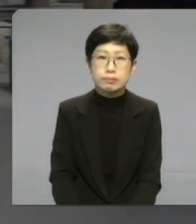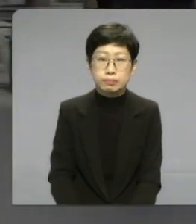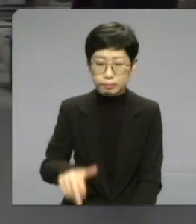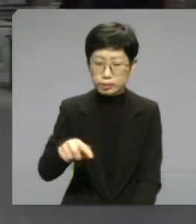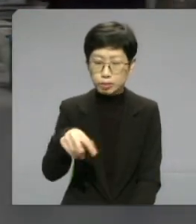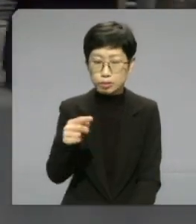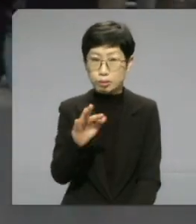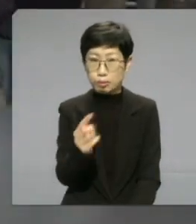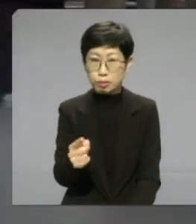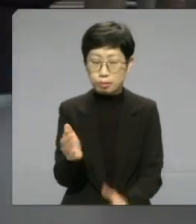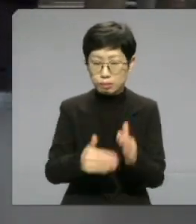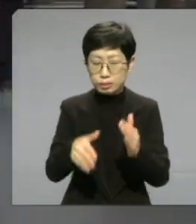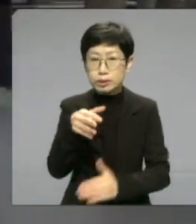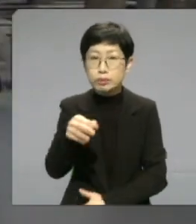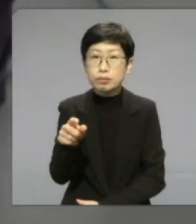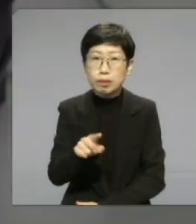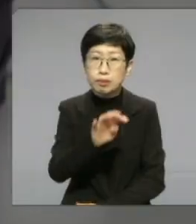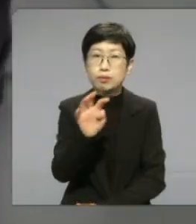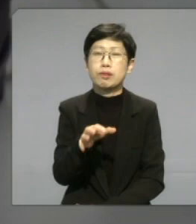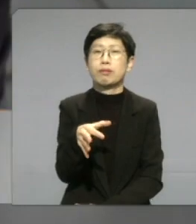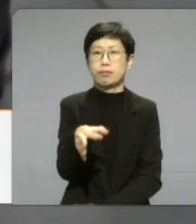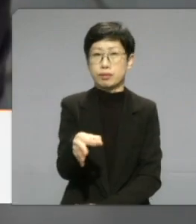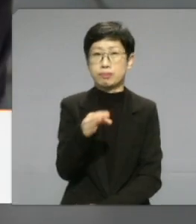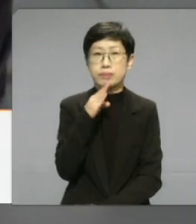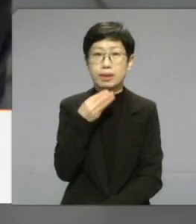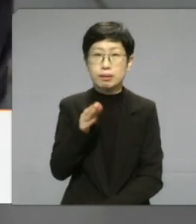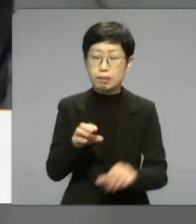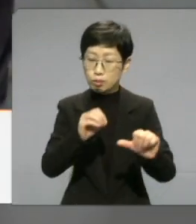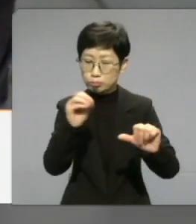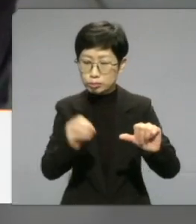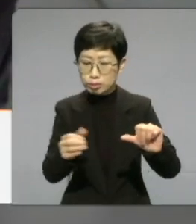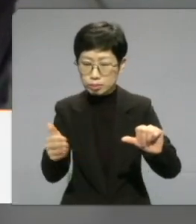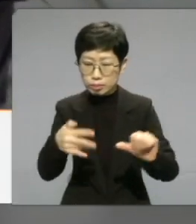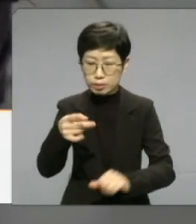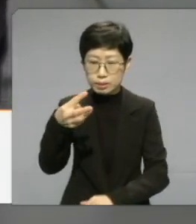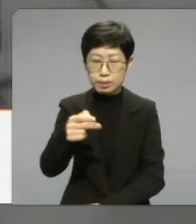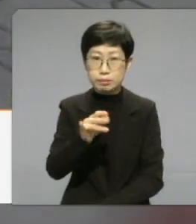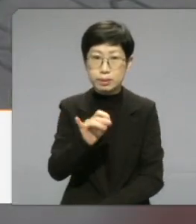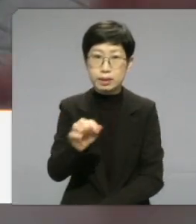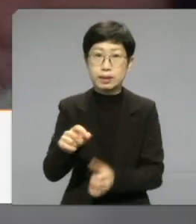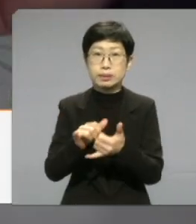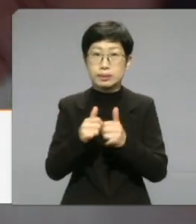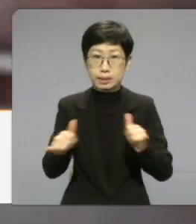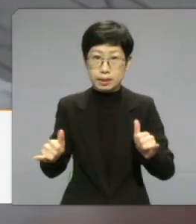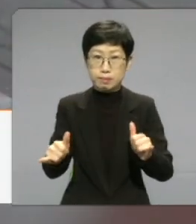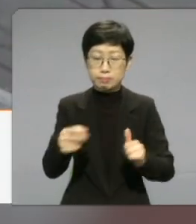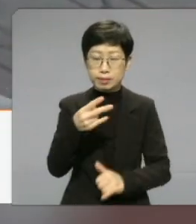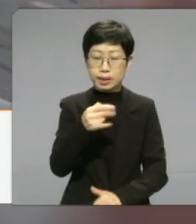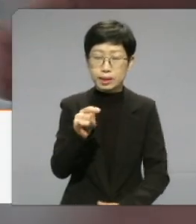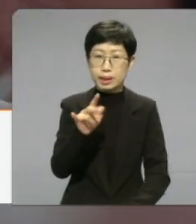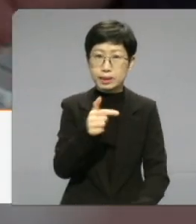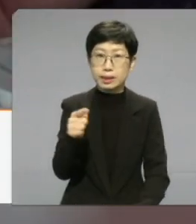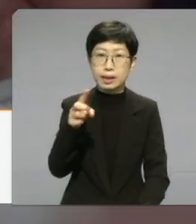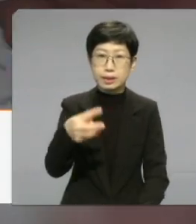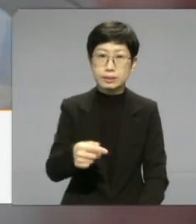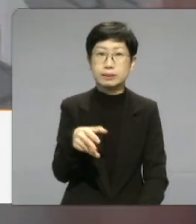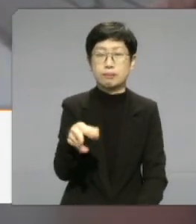코소보의 공식 통화는 유로화지만 5%가량의 세르비아계 주민은 디나르화를 사용하고 있습니다.